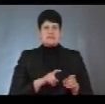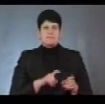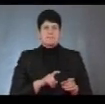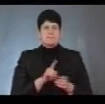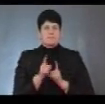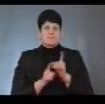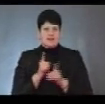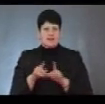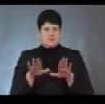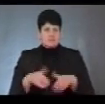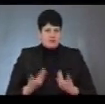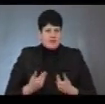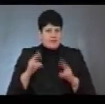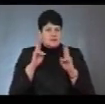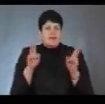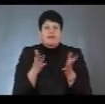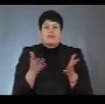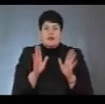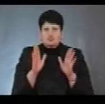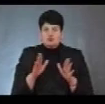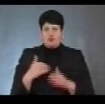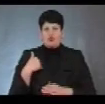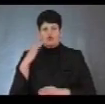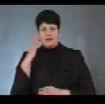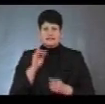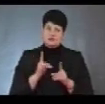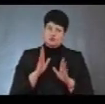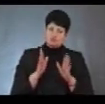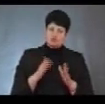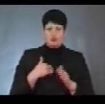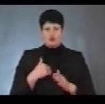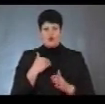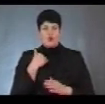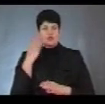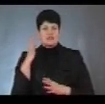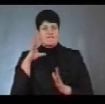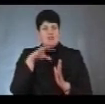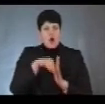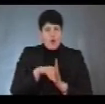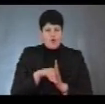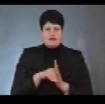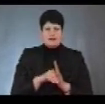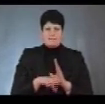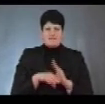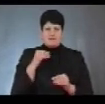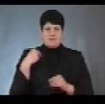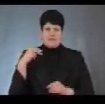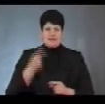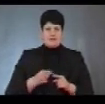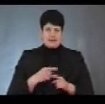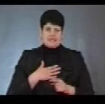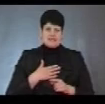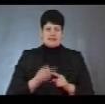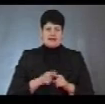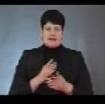я не знала, де я буду точно голосувати, чи дійсно мої голоси будуть враховані при виборі президента. Для мене це дуже